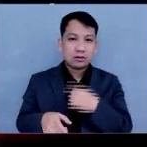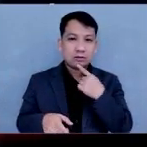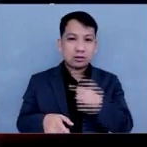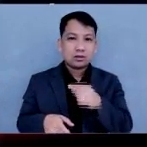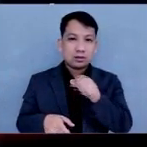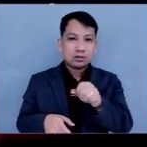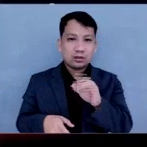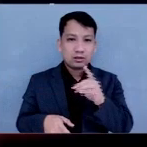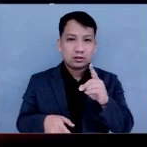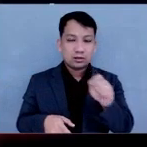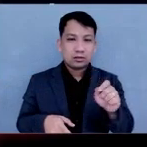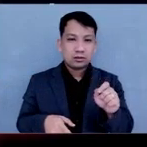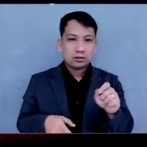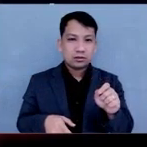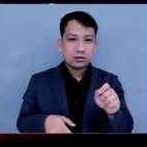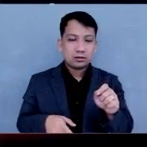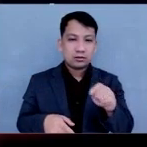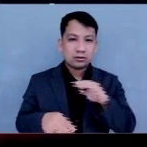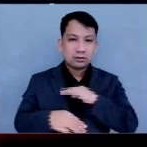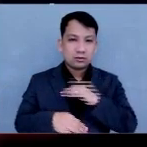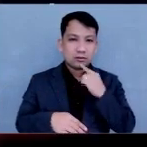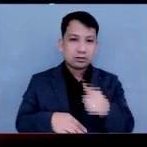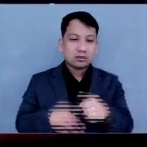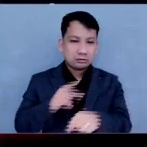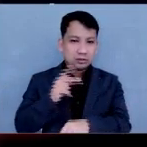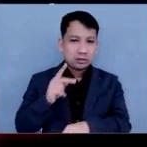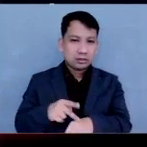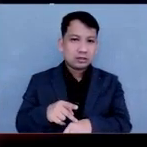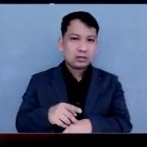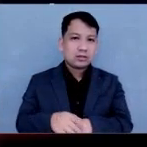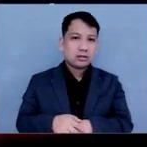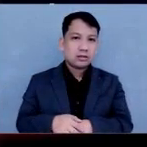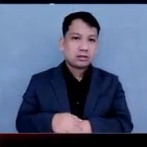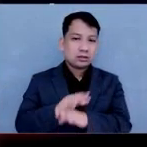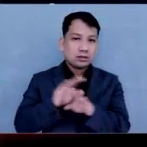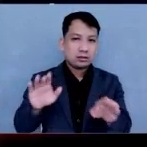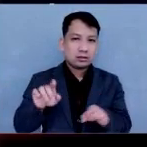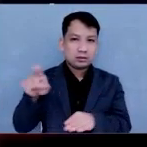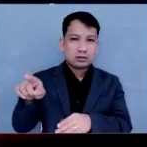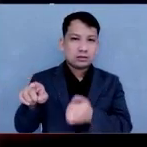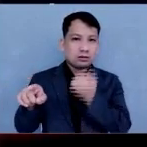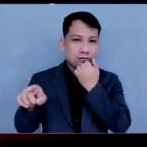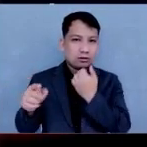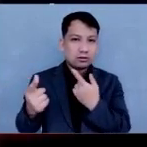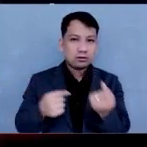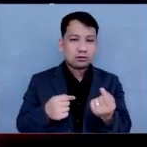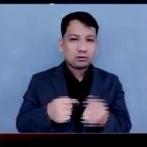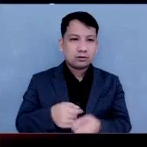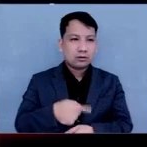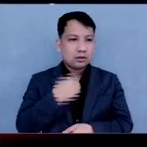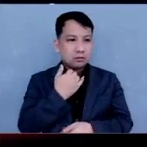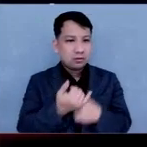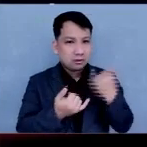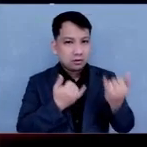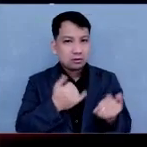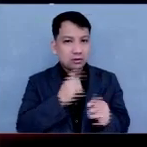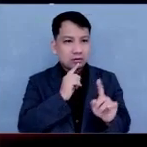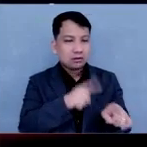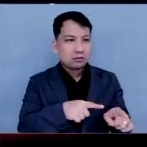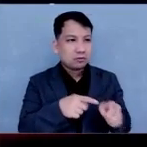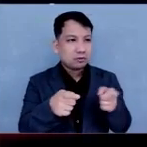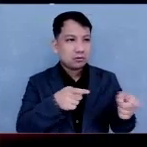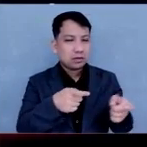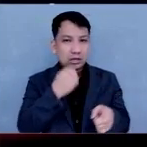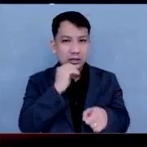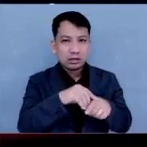in contempt of the people of the Philippines. Hindi po tama yung ginagawa nila. Pasigaw-sigaw, kapag ayaw nasagot, contempt